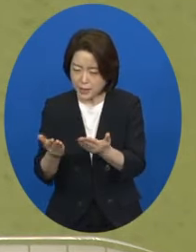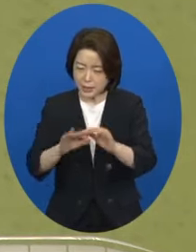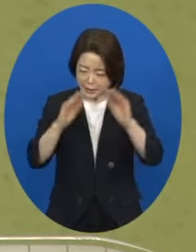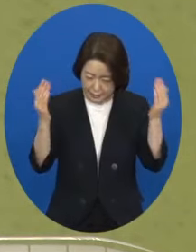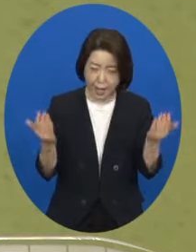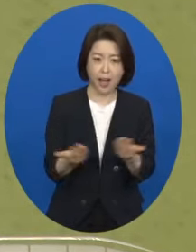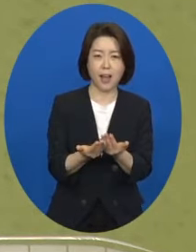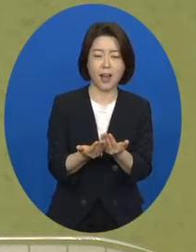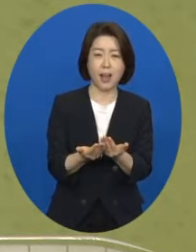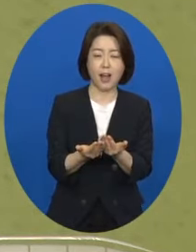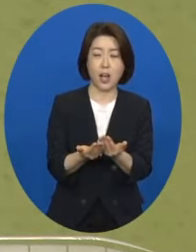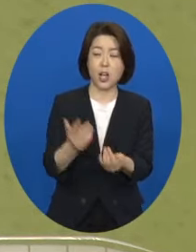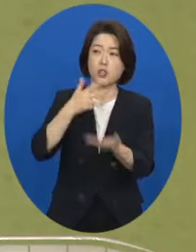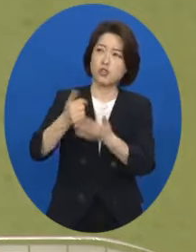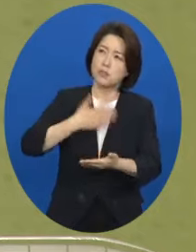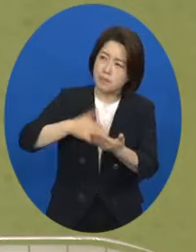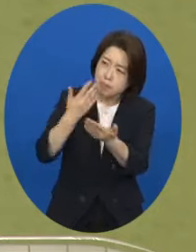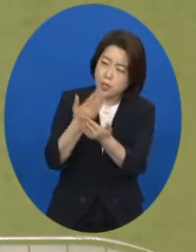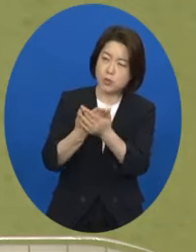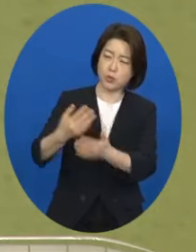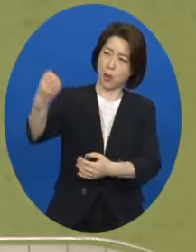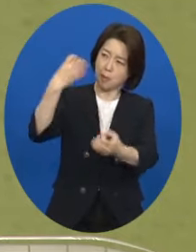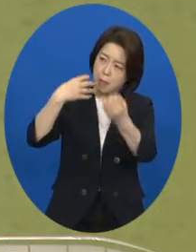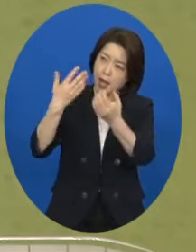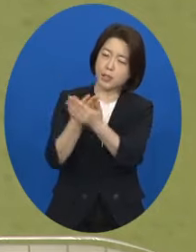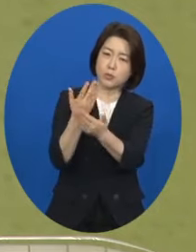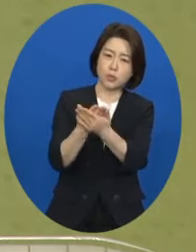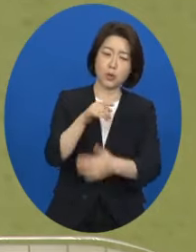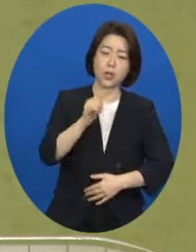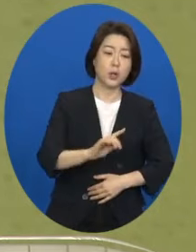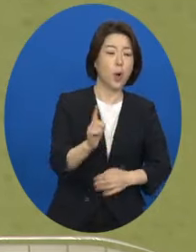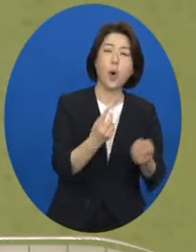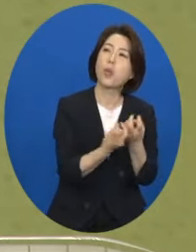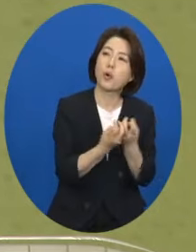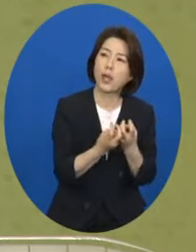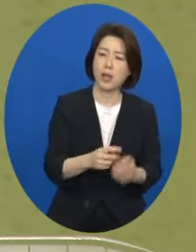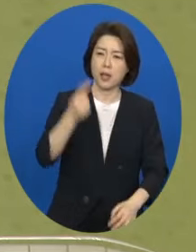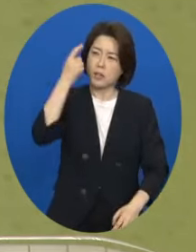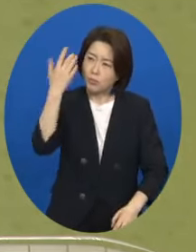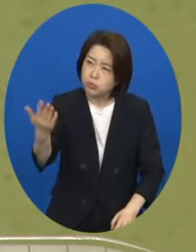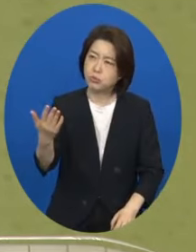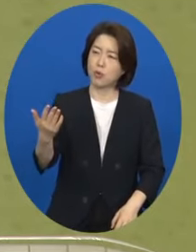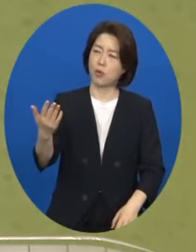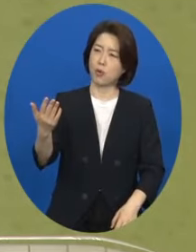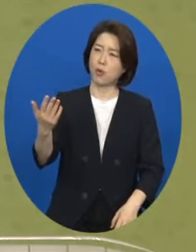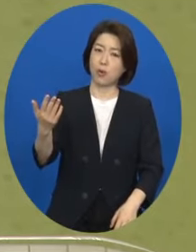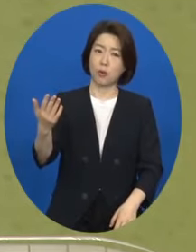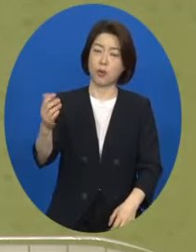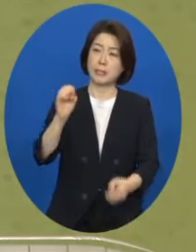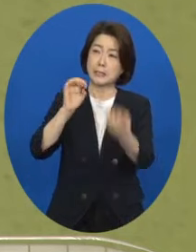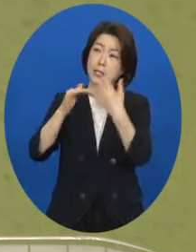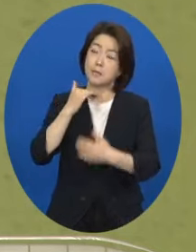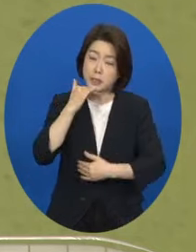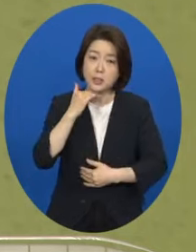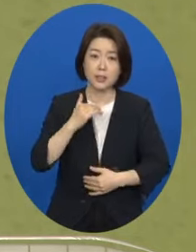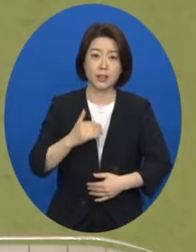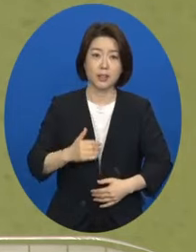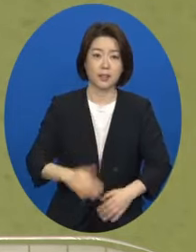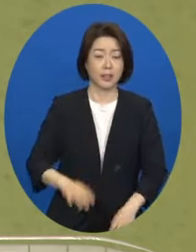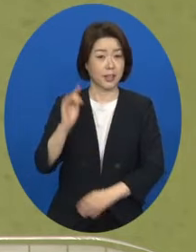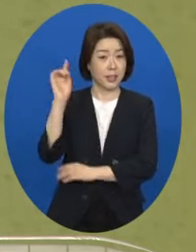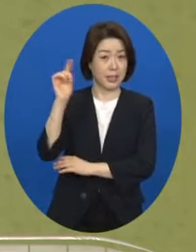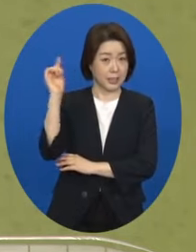범사에 주님 알려주십시오. 주님 말씀해 주십시오. 주님 이것은 어떻게 해야 됩니까? 묻고 의논할 때에 마치 다윗이